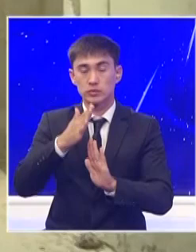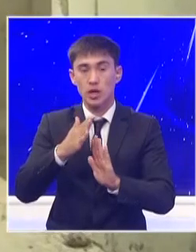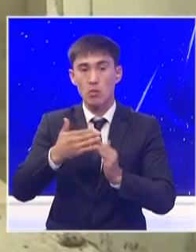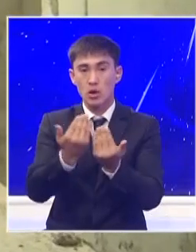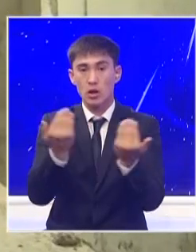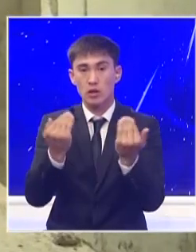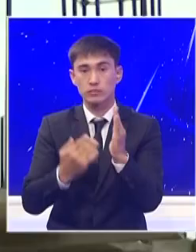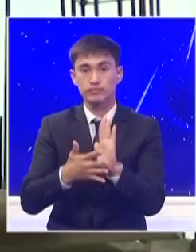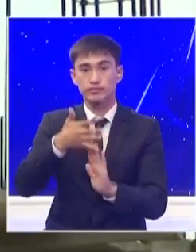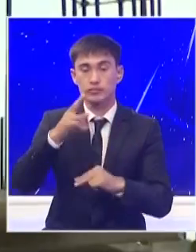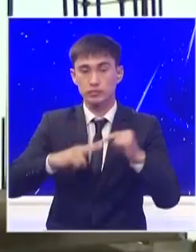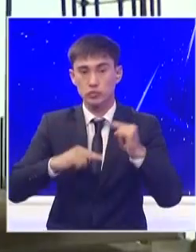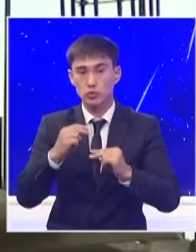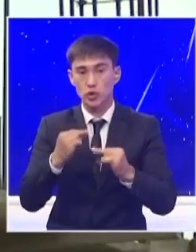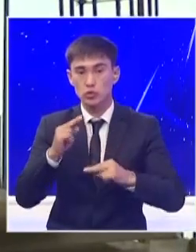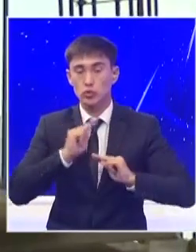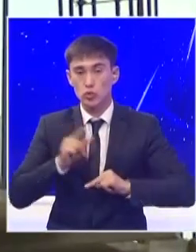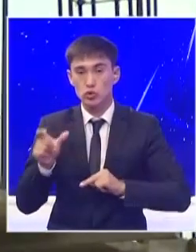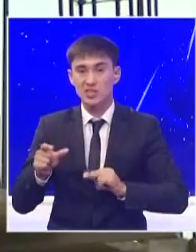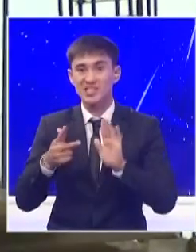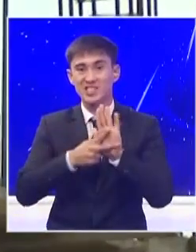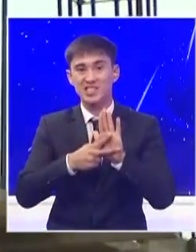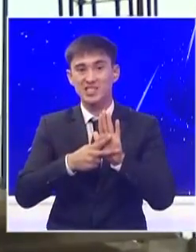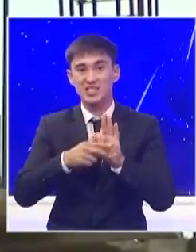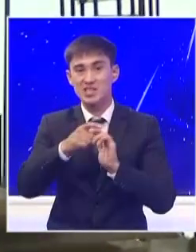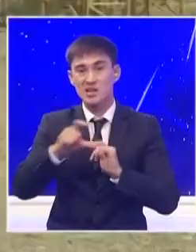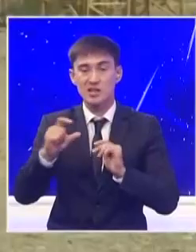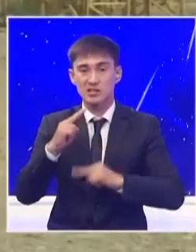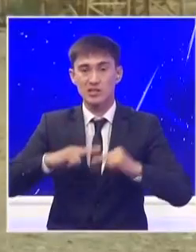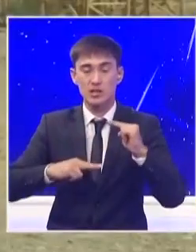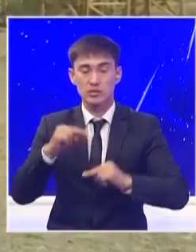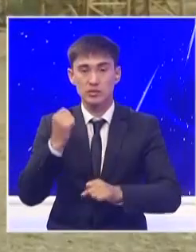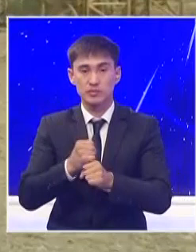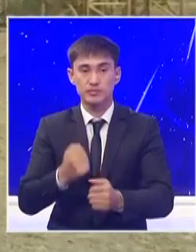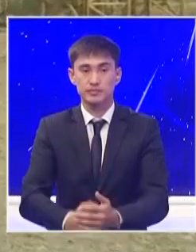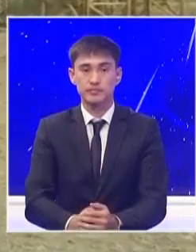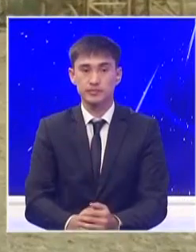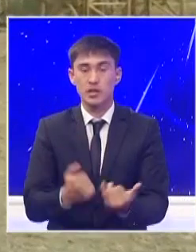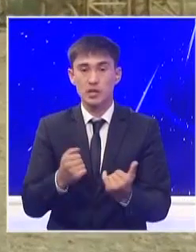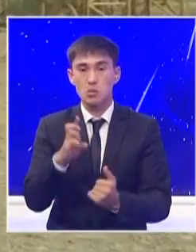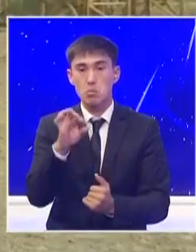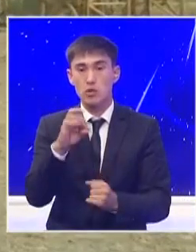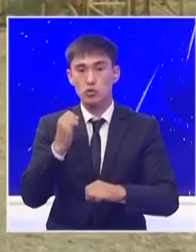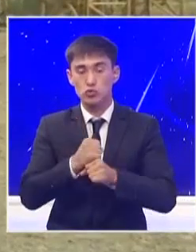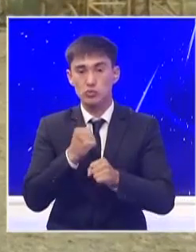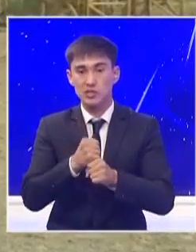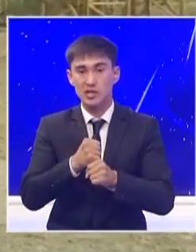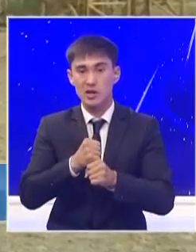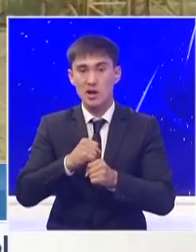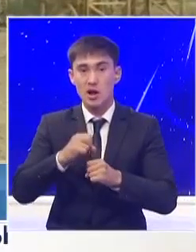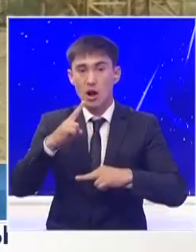қабырғалары бой көтерген. Қазір құрылысшылар 8-ші қабатын салып жатыр. Қазір таңда бетонды жұмыстар және кладка жұмыстары жүріп жатыр.